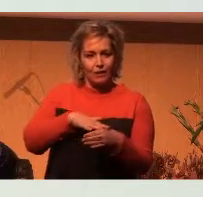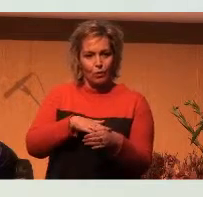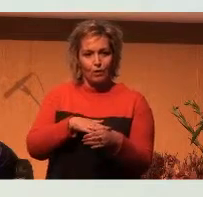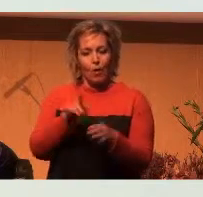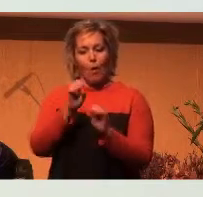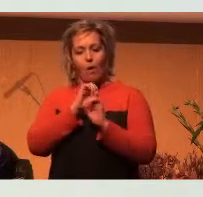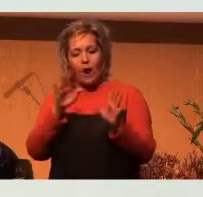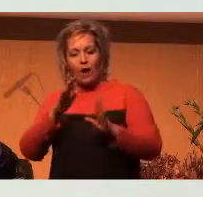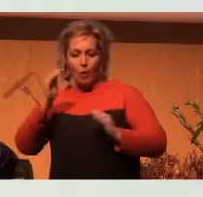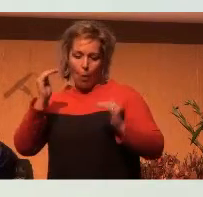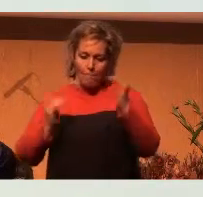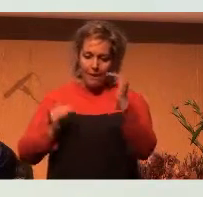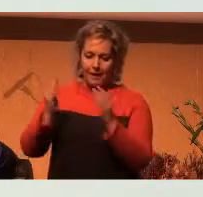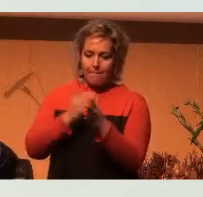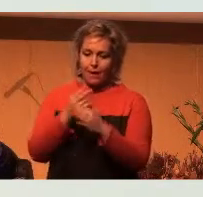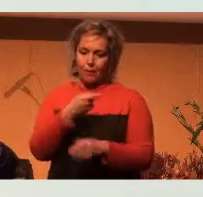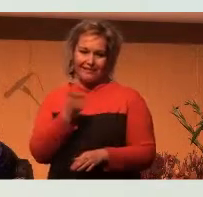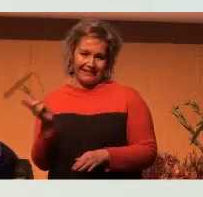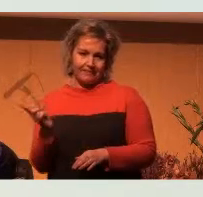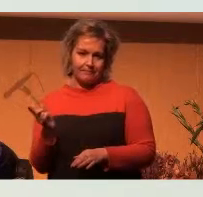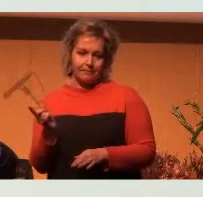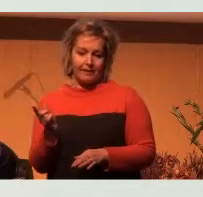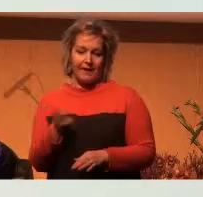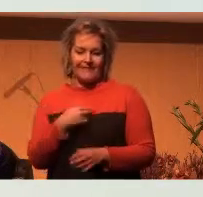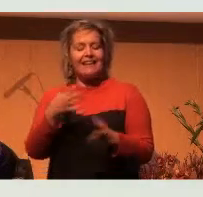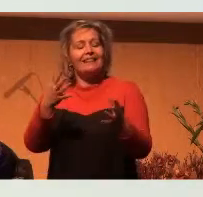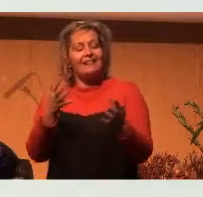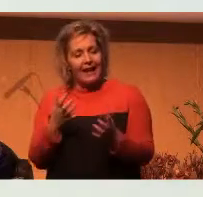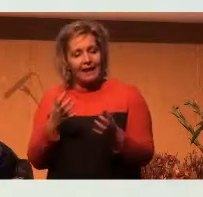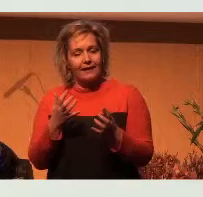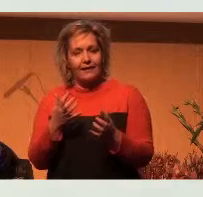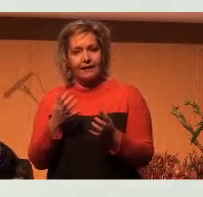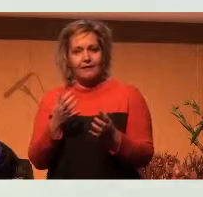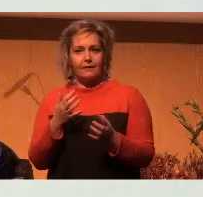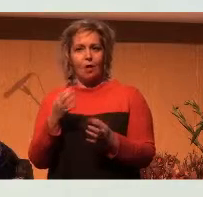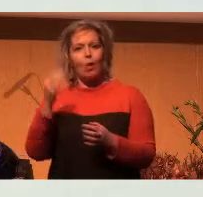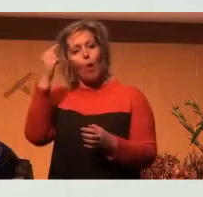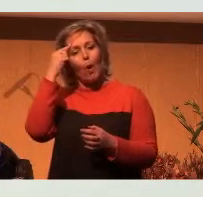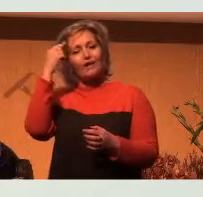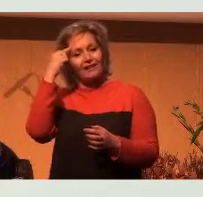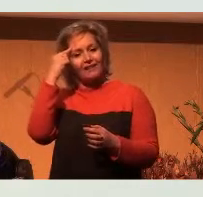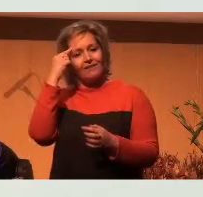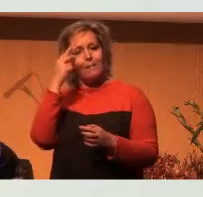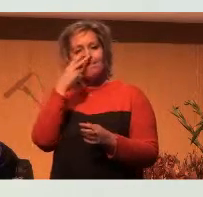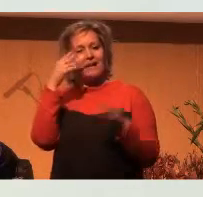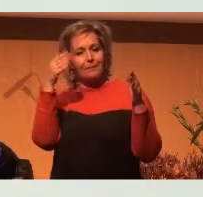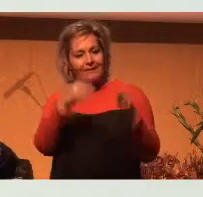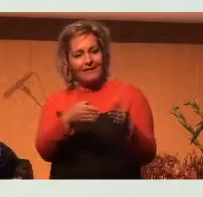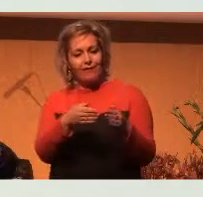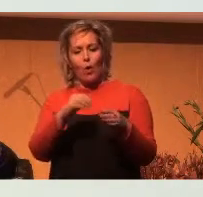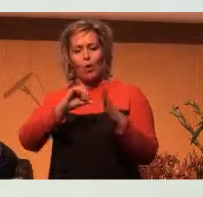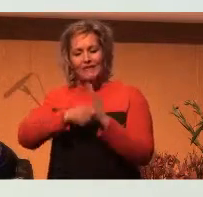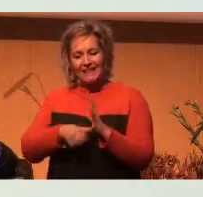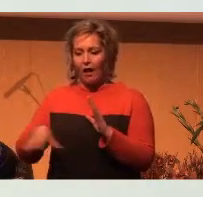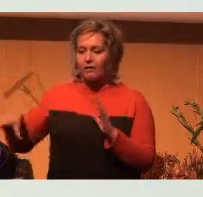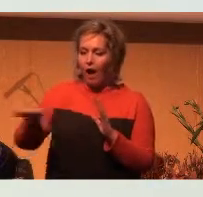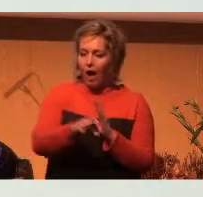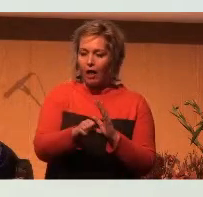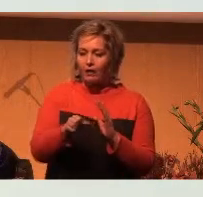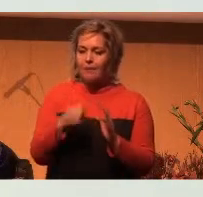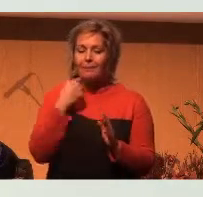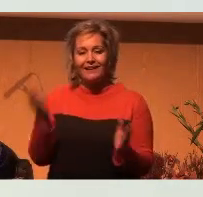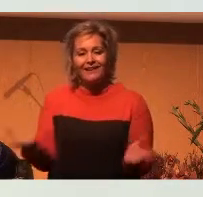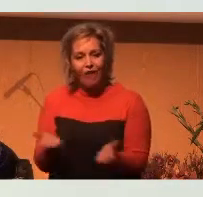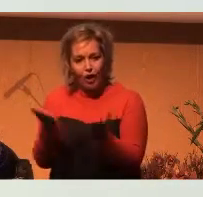og klare å balansere mellom disse tingene. Vi trenger det kollektive perspektivet. Vi trenger å sikre at alle blir